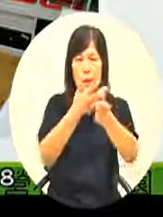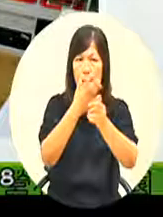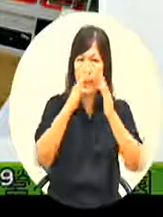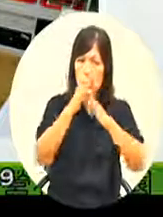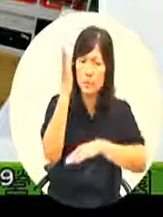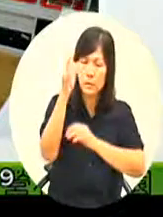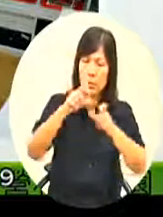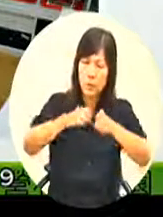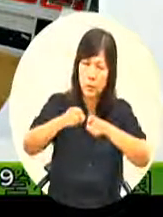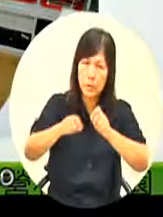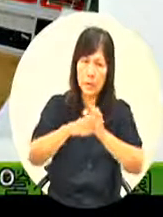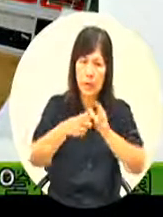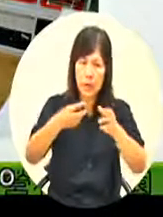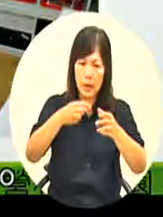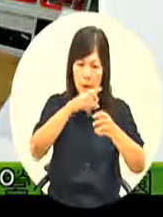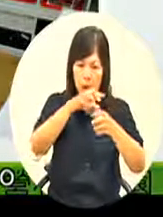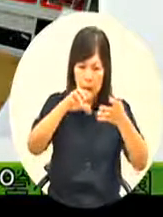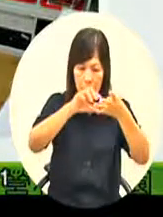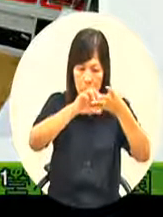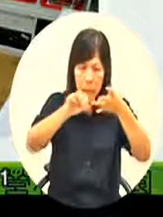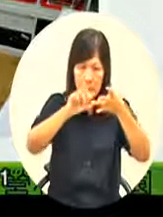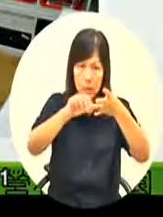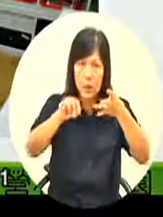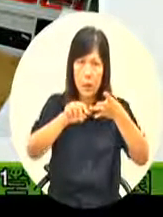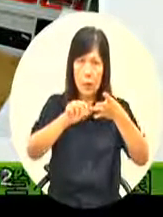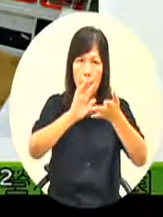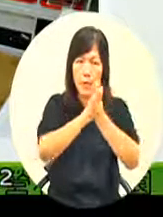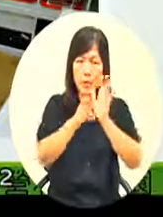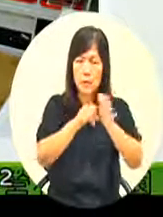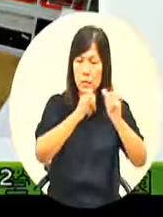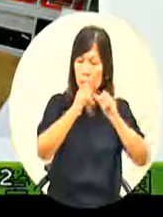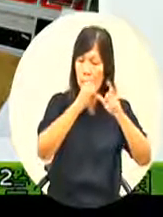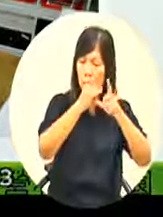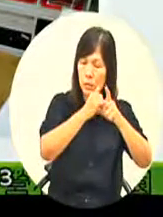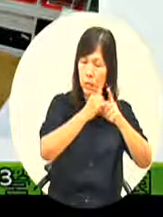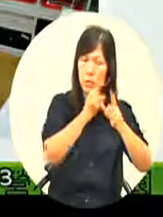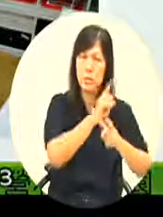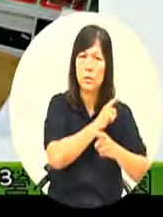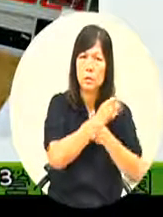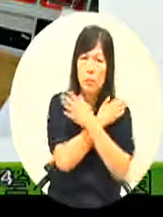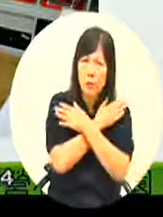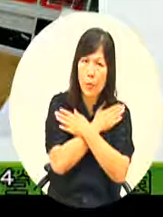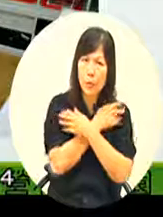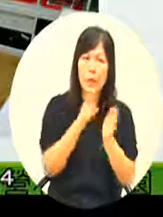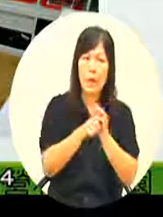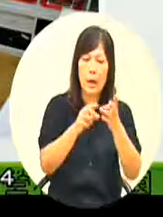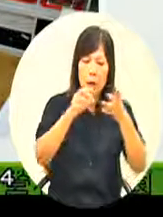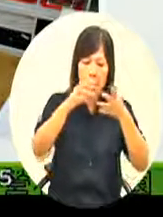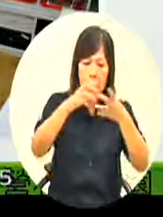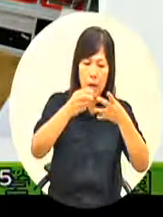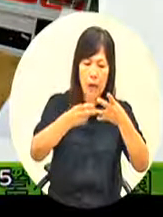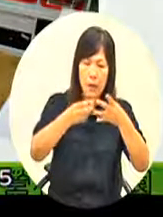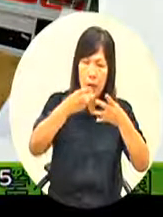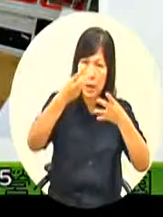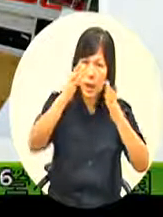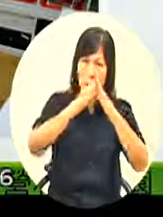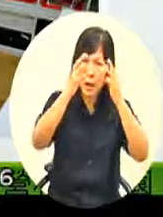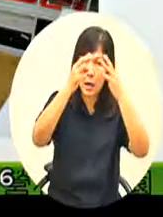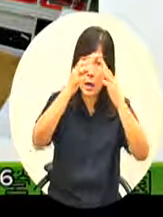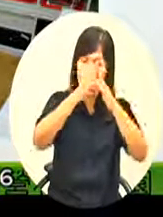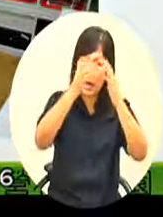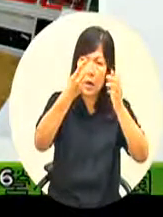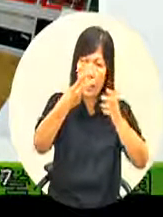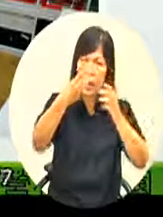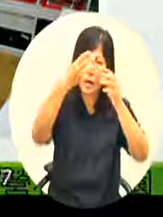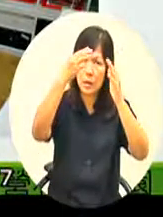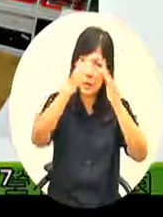来规划，它的一楼就做这个社区自治非营利幼儿园，那2楼、3楼以上可能是对一些老